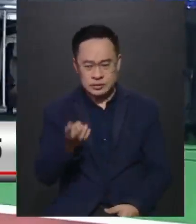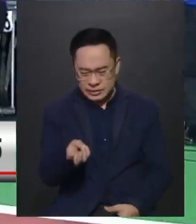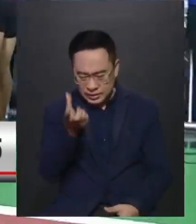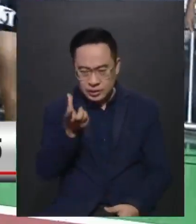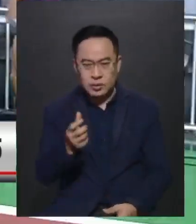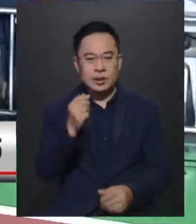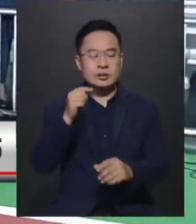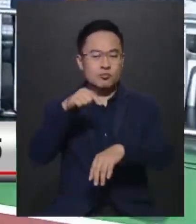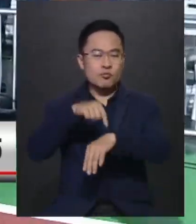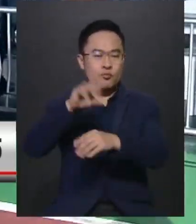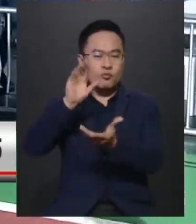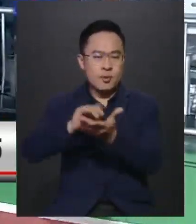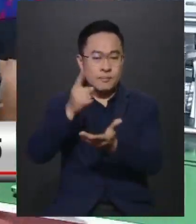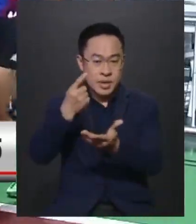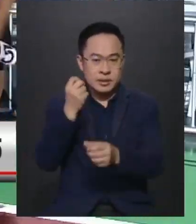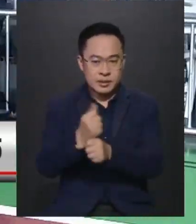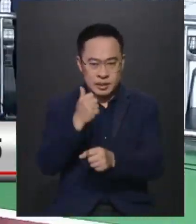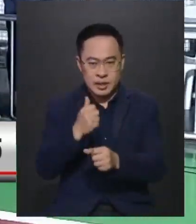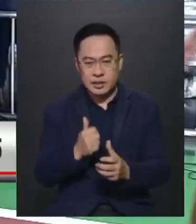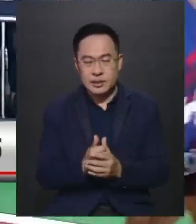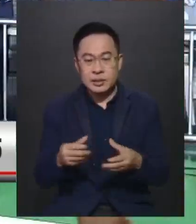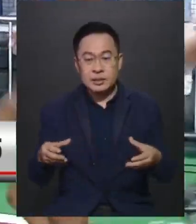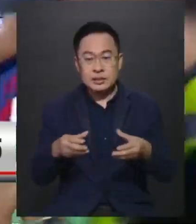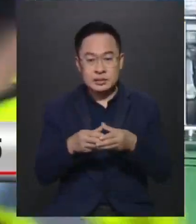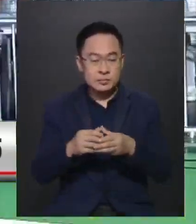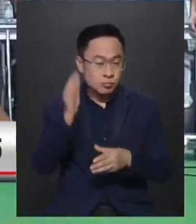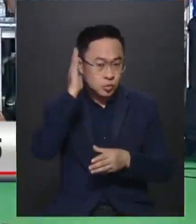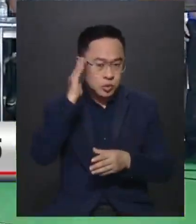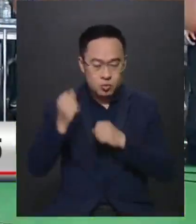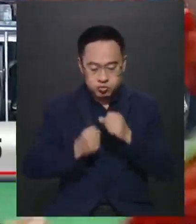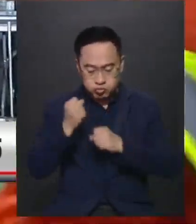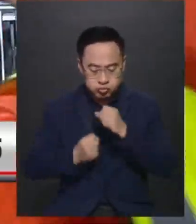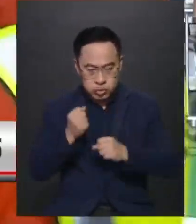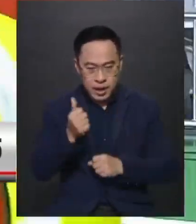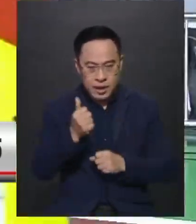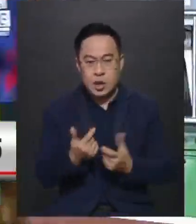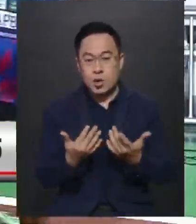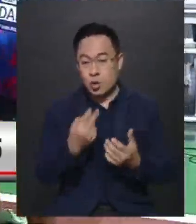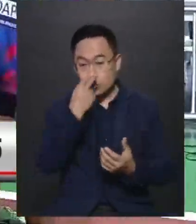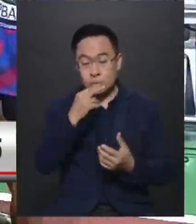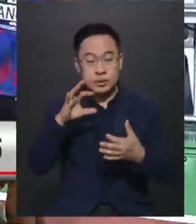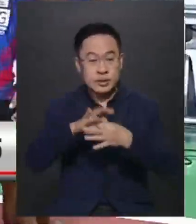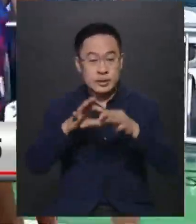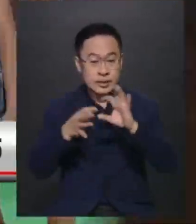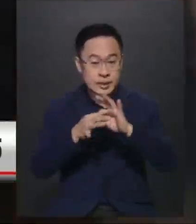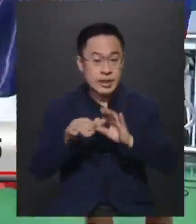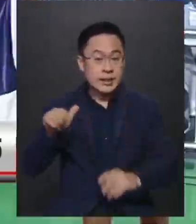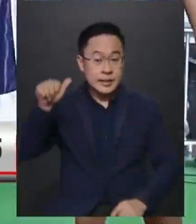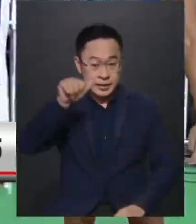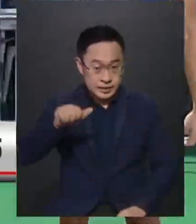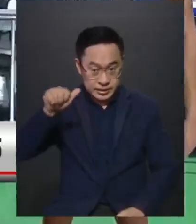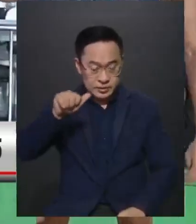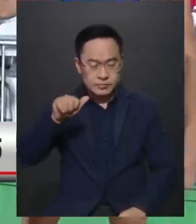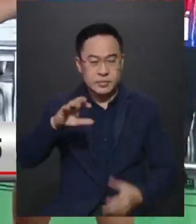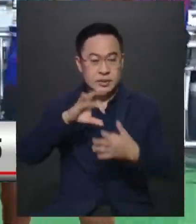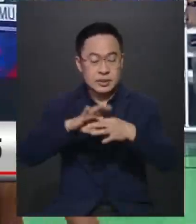ต่ก็ถือว่าทำลาย ครับ คือในประเภททีมชายนี่ก็ถือว่ายอดเยี่ยมแล้วก็มีได้ลุ้นนะเดี๋ยวเราลุ้นไปถึงเอเชียนเกมเลยกับการวิ่งผลัด4